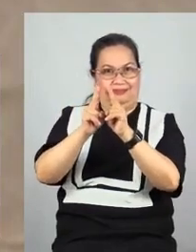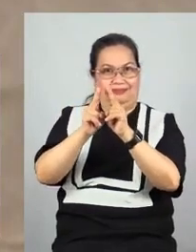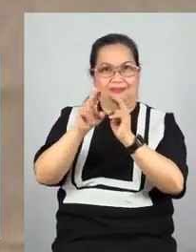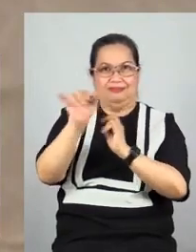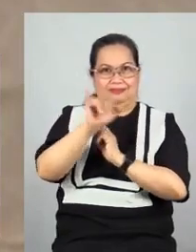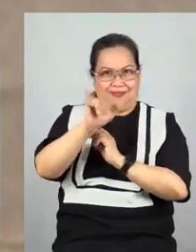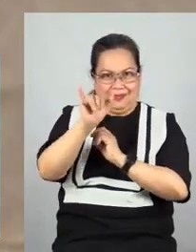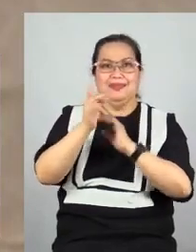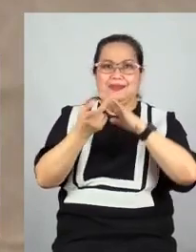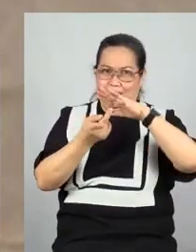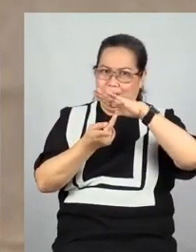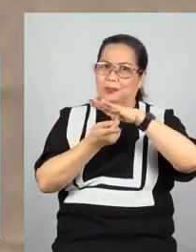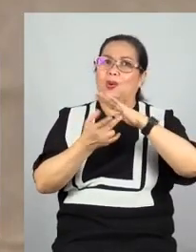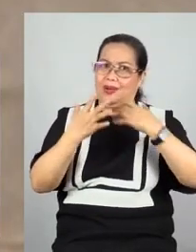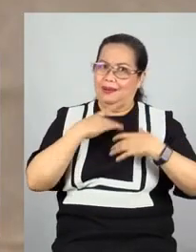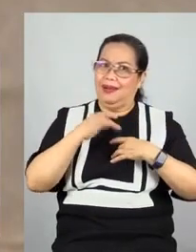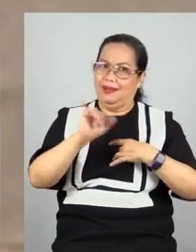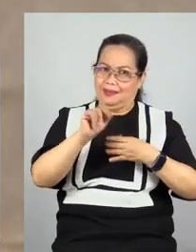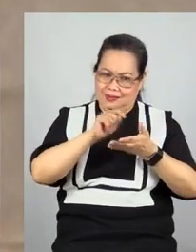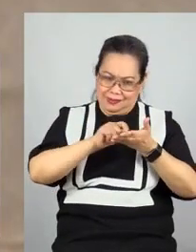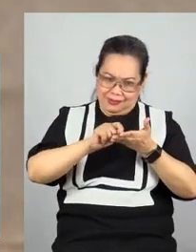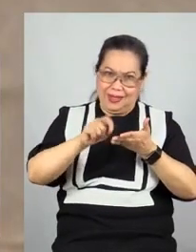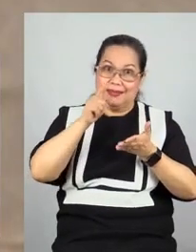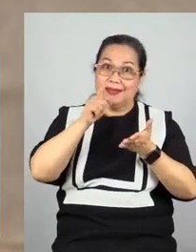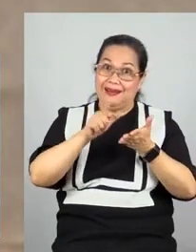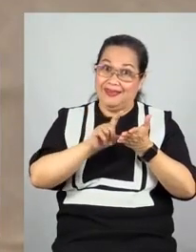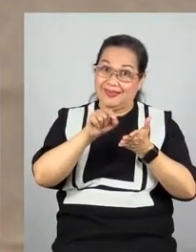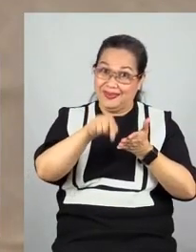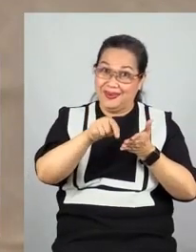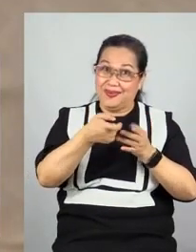gusto ni Apostol Pablo nung sinulat niya itong sulat na ito.